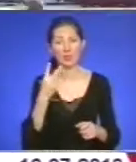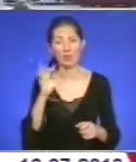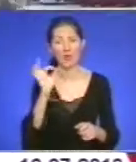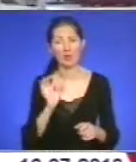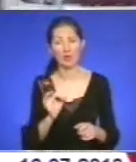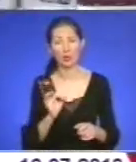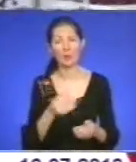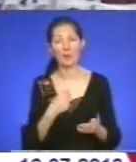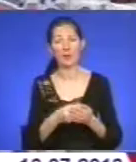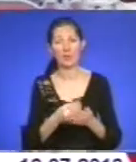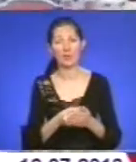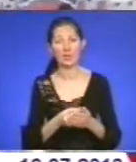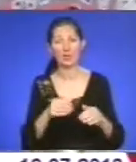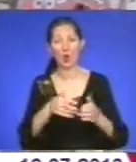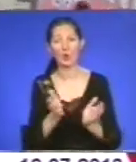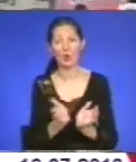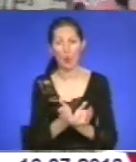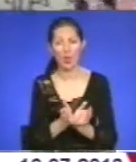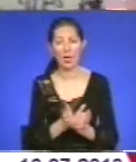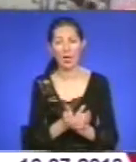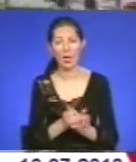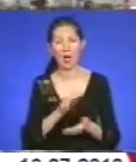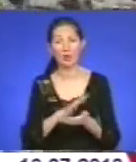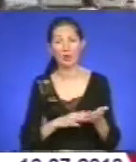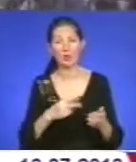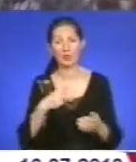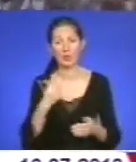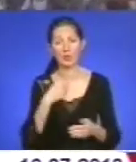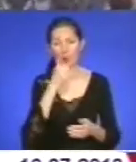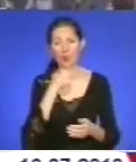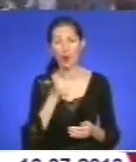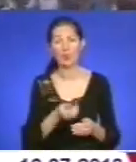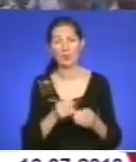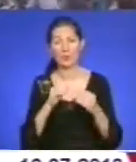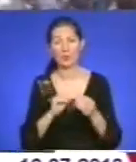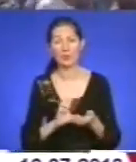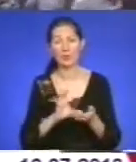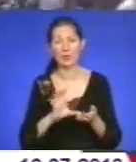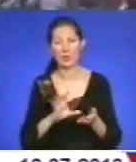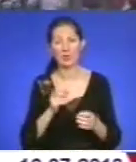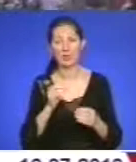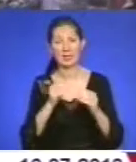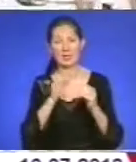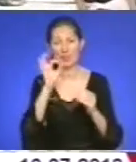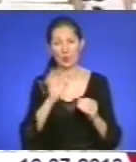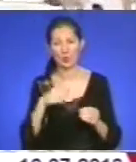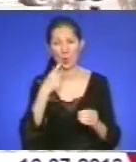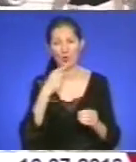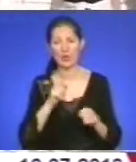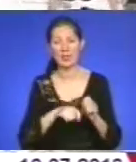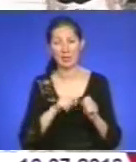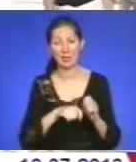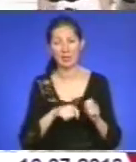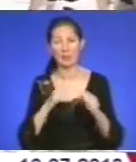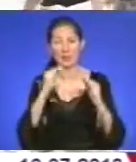32%. Вартість споживчого кошика упродовж 2012 року збільшилася на 10%, зауважують експерти. Відтак